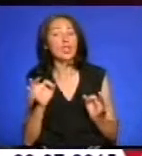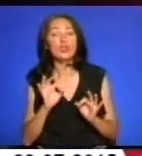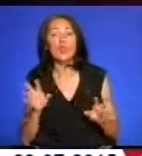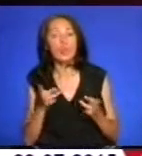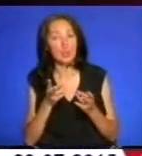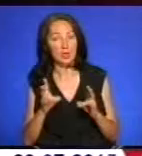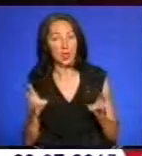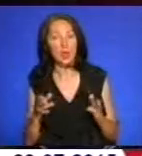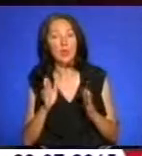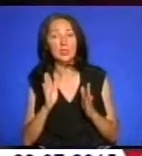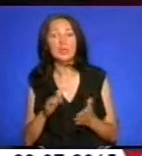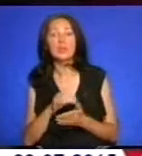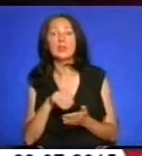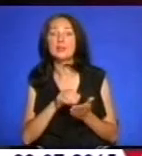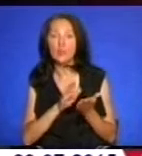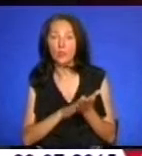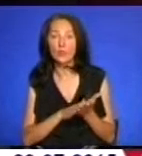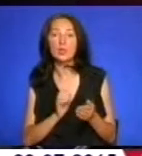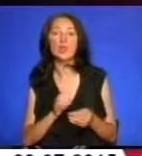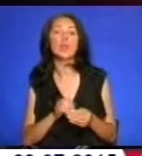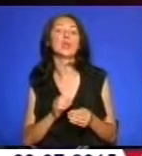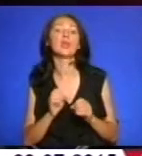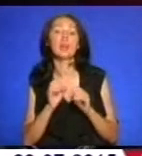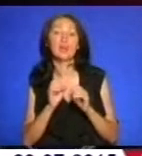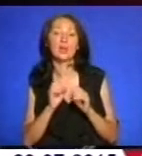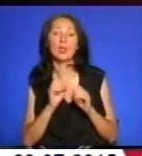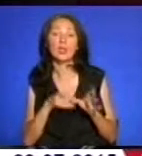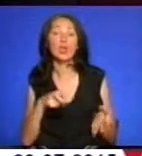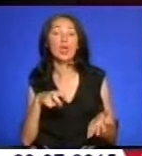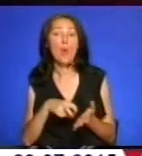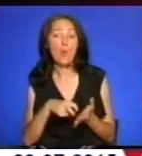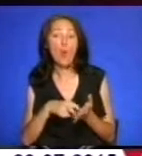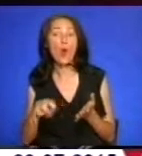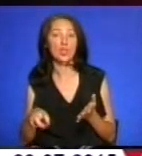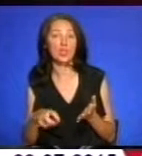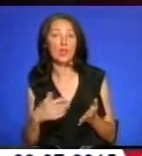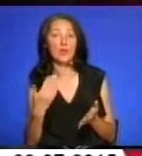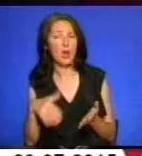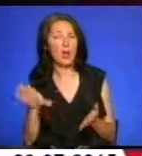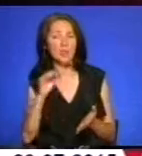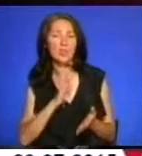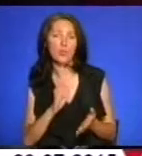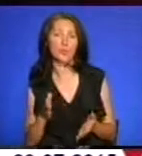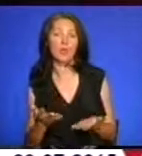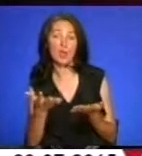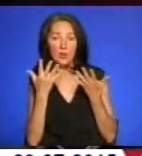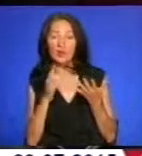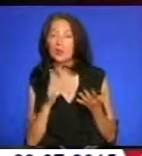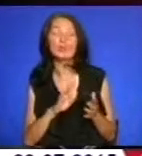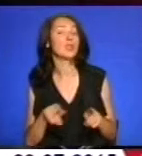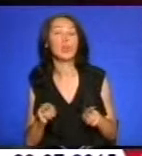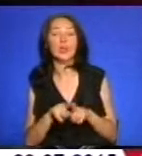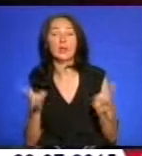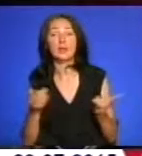треба, тільки заповнити і кинути в почту, і вам все буде. Оказується, що не так.